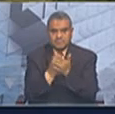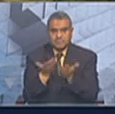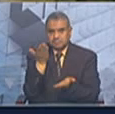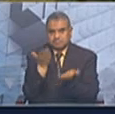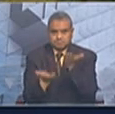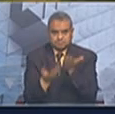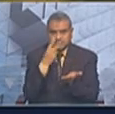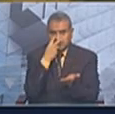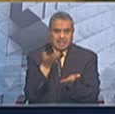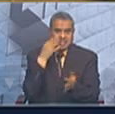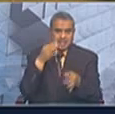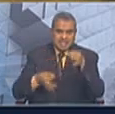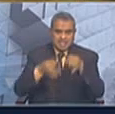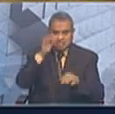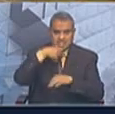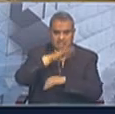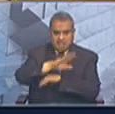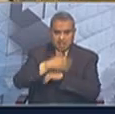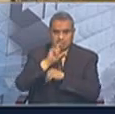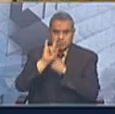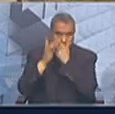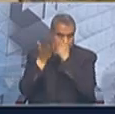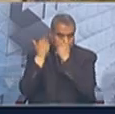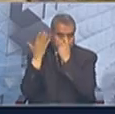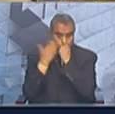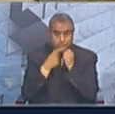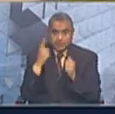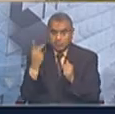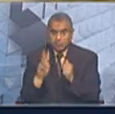مقارنة مع الخطة السابقة في أكتوبر إلى